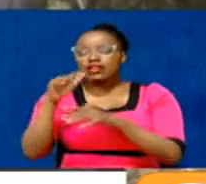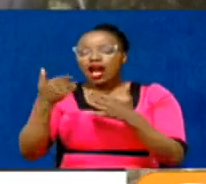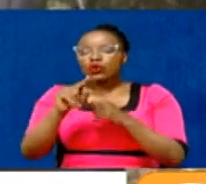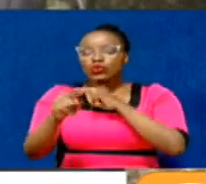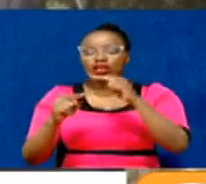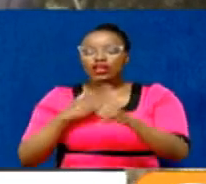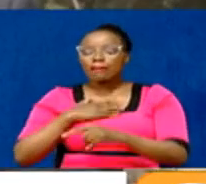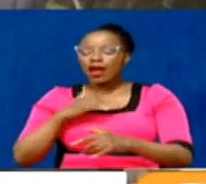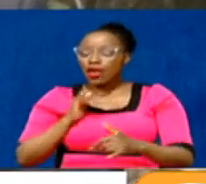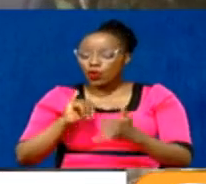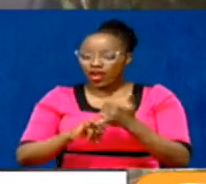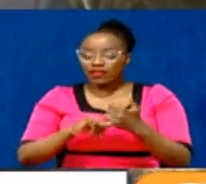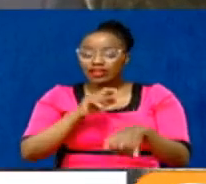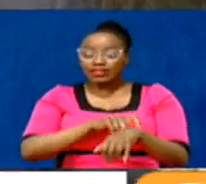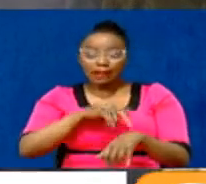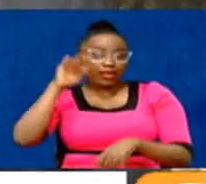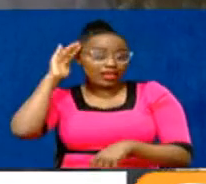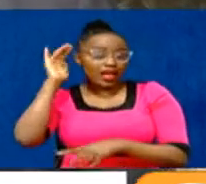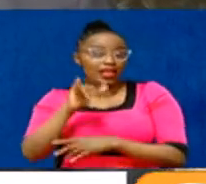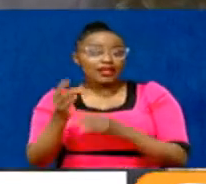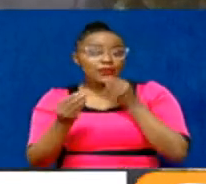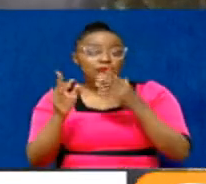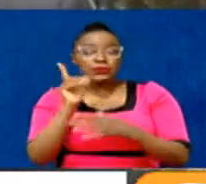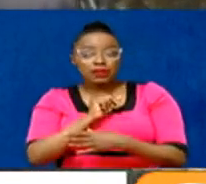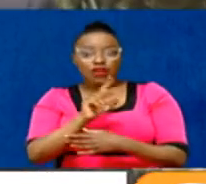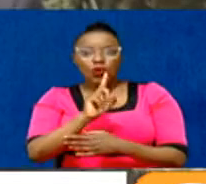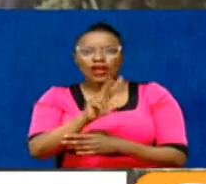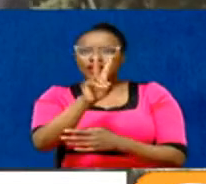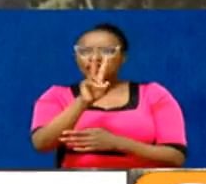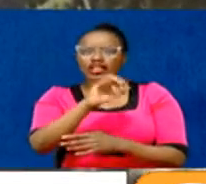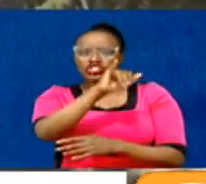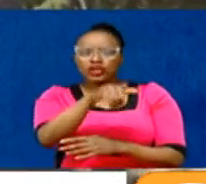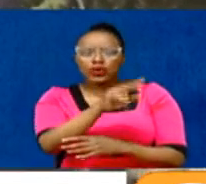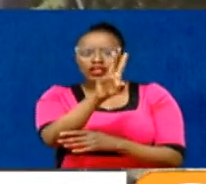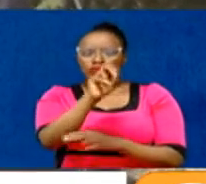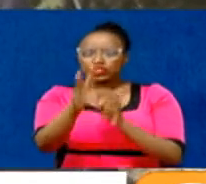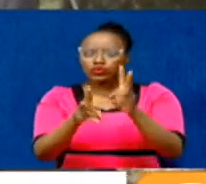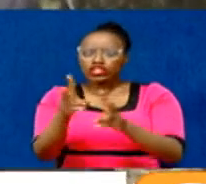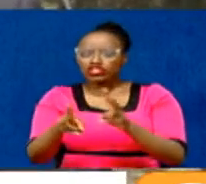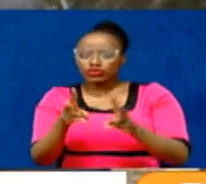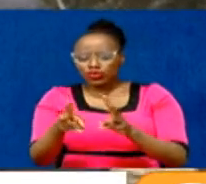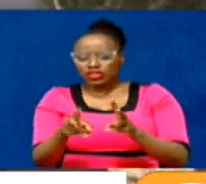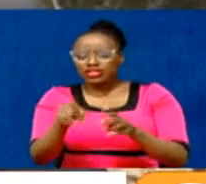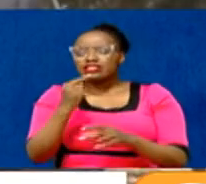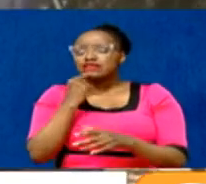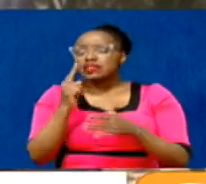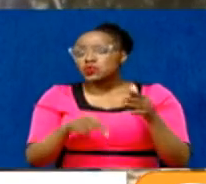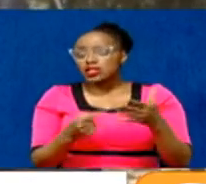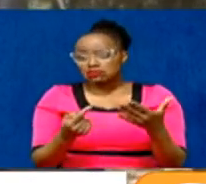mtoto yangu. Kwa hivyo aliposikia hiyo maneno imetokea, it was 25th January 2022, yeye